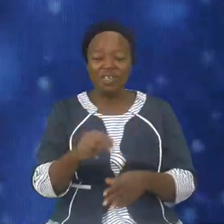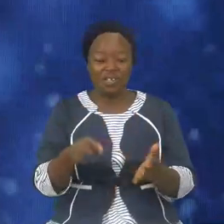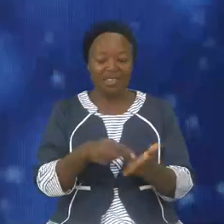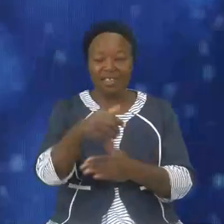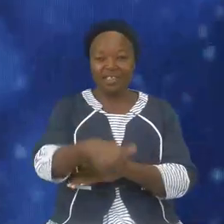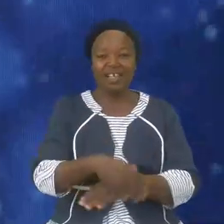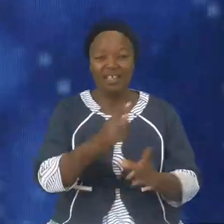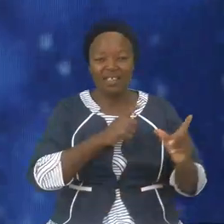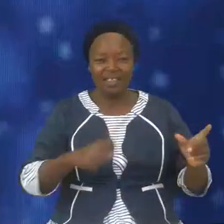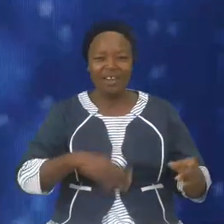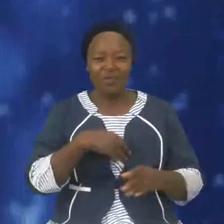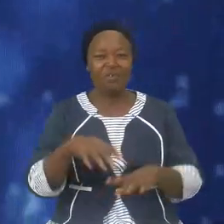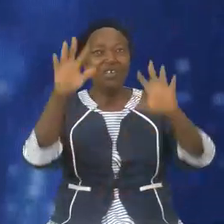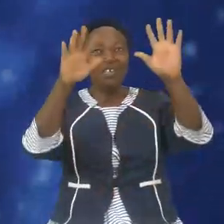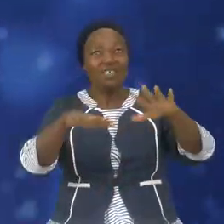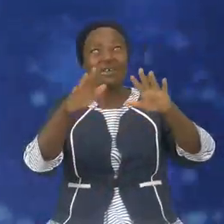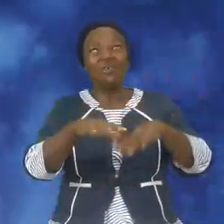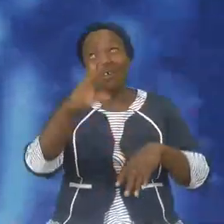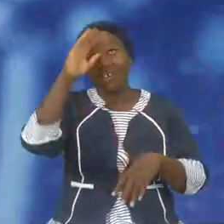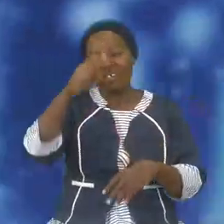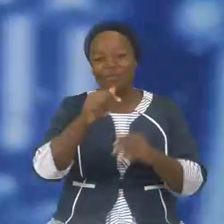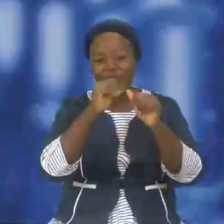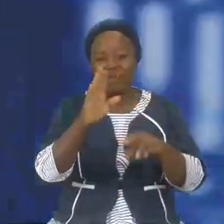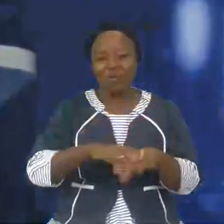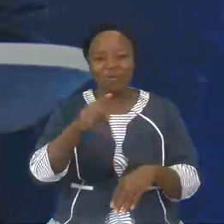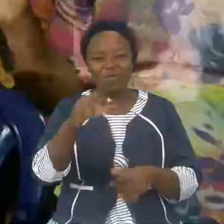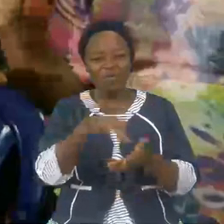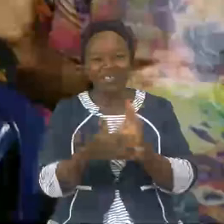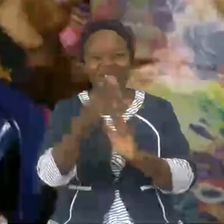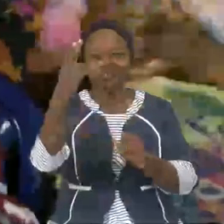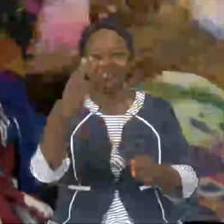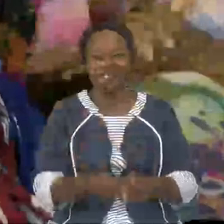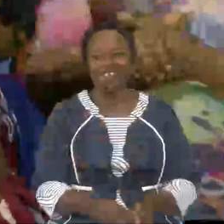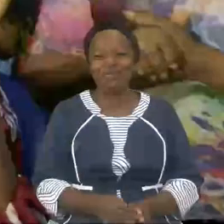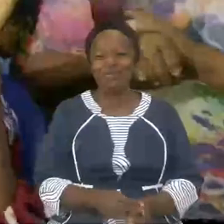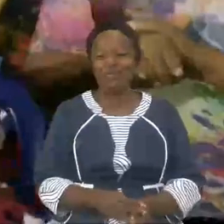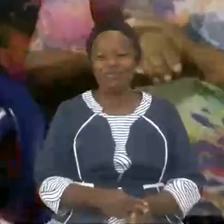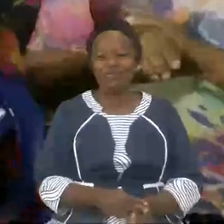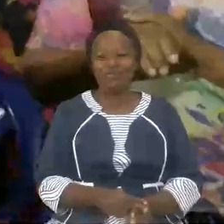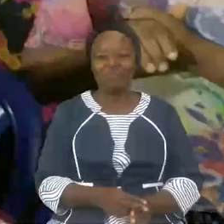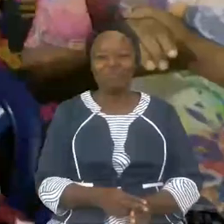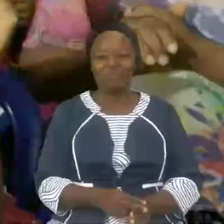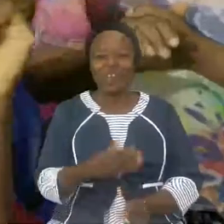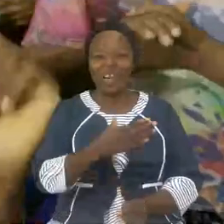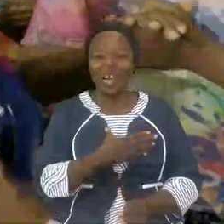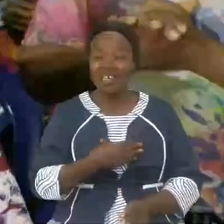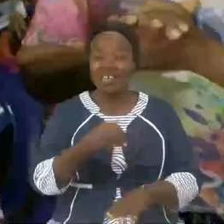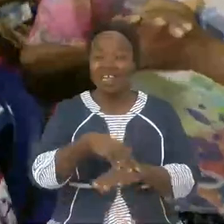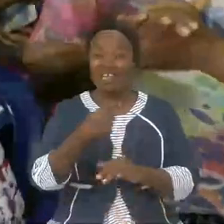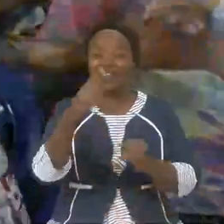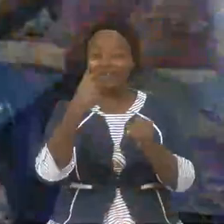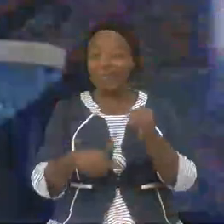de miracle dont vous avez besoin aujourd'hui, le Seigneur déversera toutes ses bénédictions sur vous au nom de Jésus-Christ.